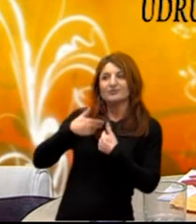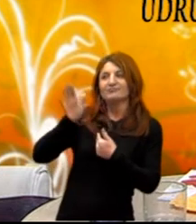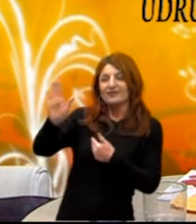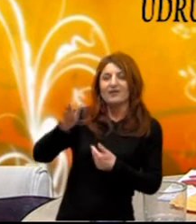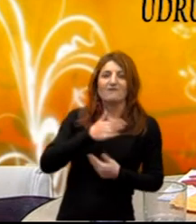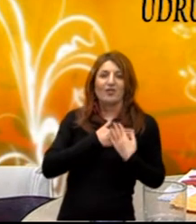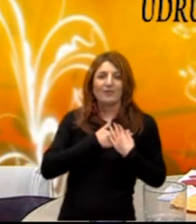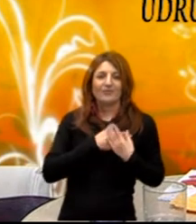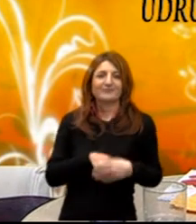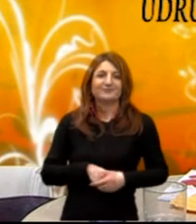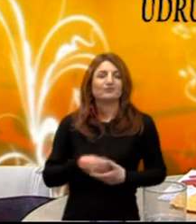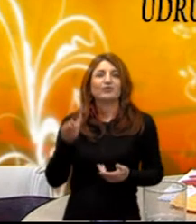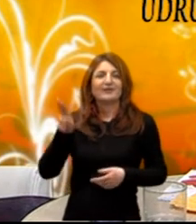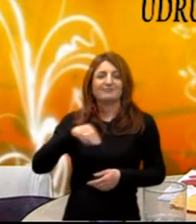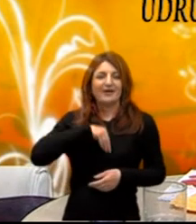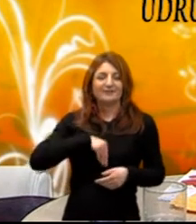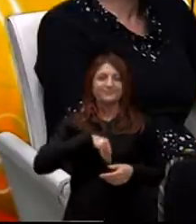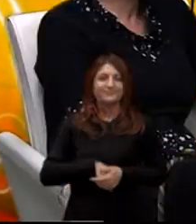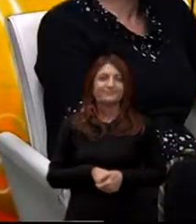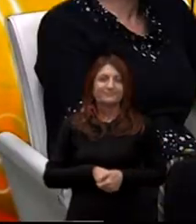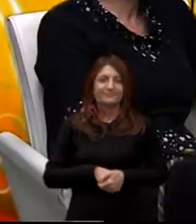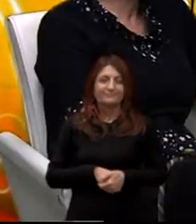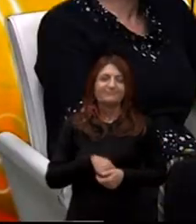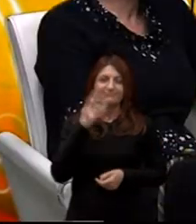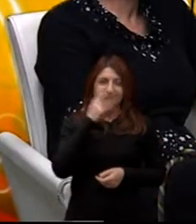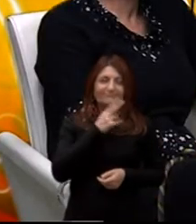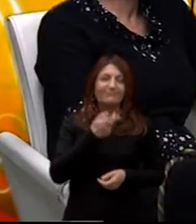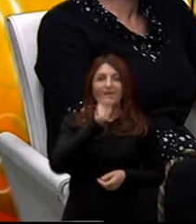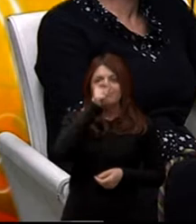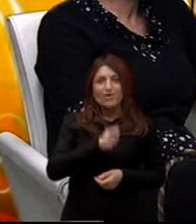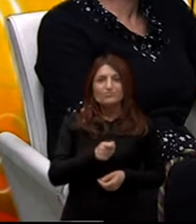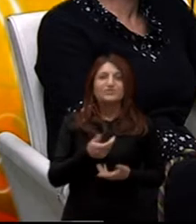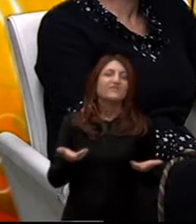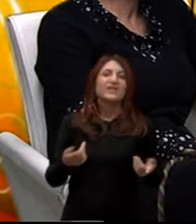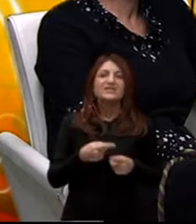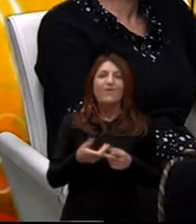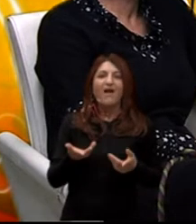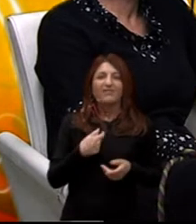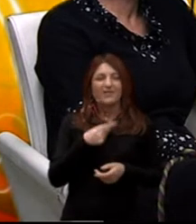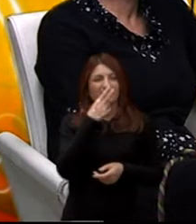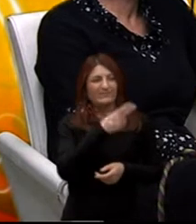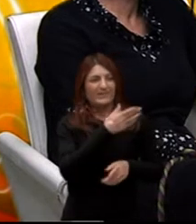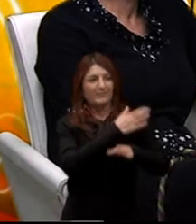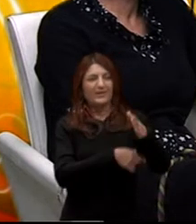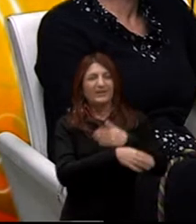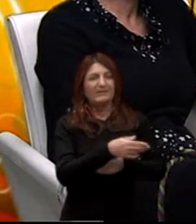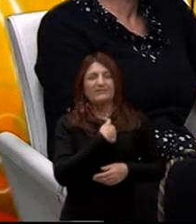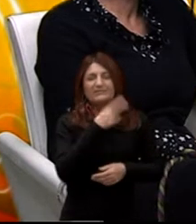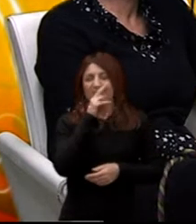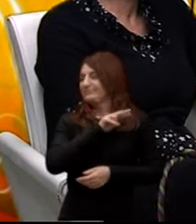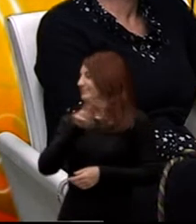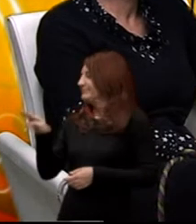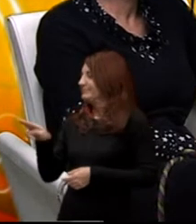sebi. Pa poštivanje je sigurno, da. Mislim, ono što se često dogodi je zapravo da ljudi okrenu leđa, ne žele to vidjeti, niti zapravo s tim